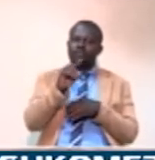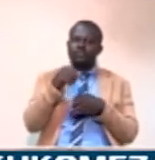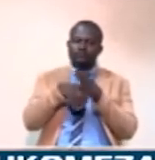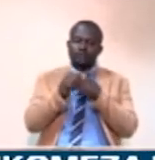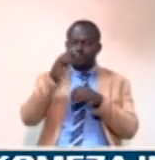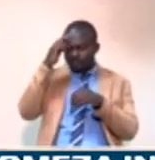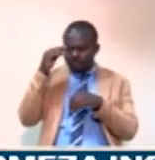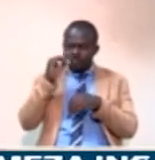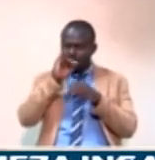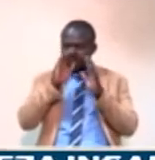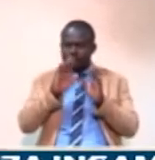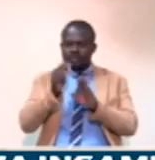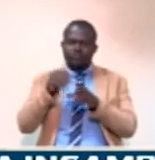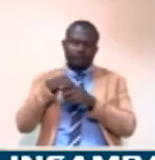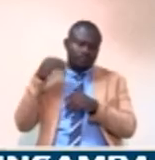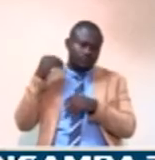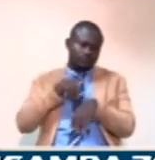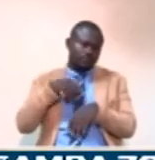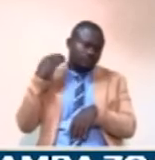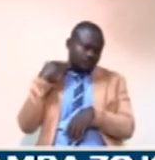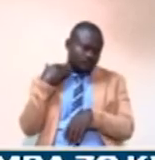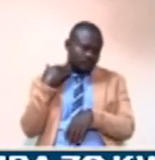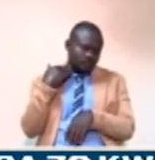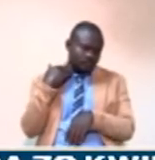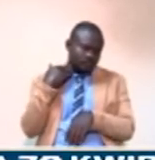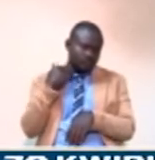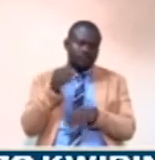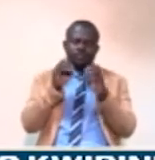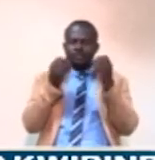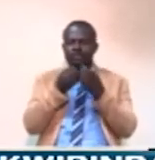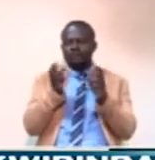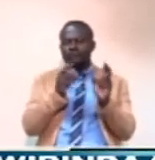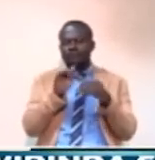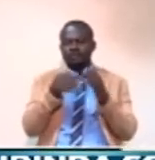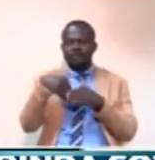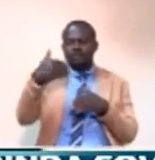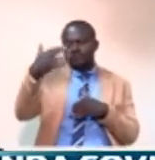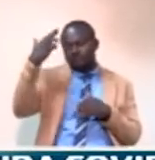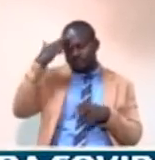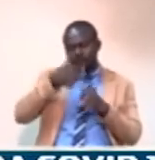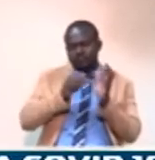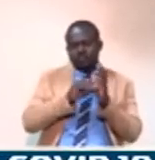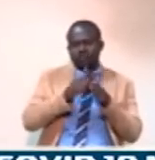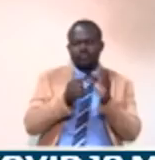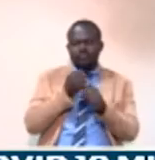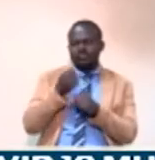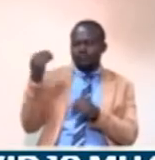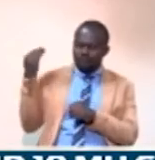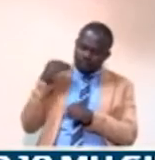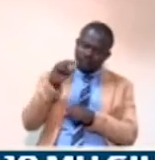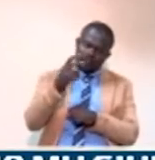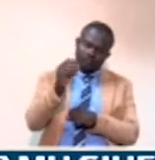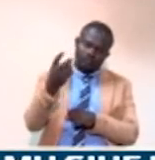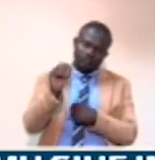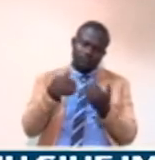gikorwa cyo kwibuka Abatutsi bishwe mu gihe cya Jenoside. Ni imiryango n'ubusanzwe ihora yibuka, ariko kuva mu mwaka ushize